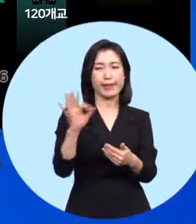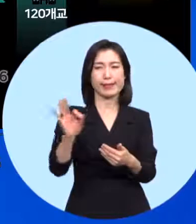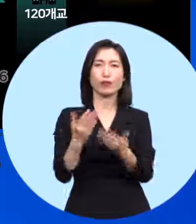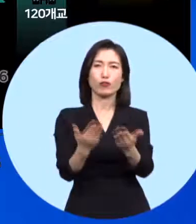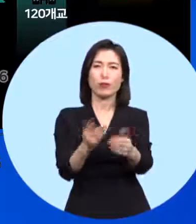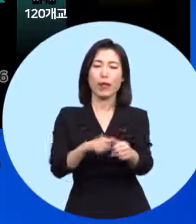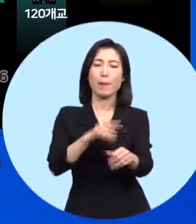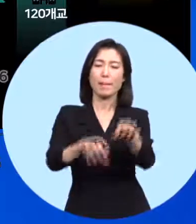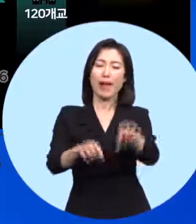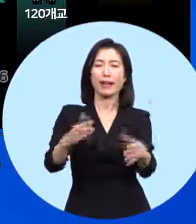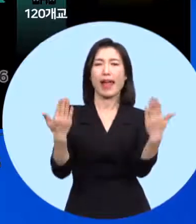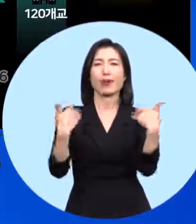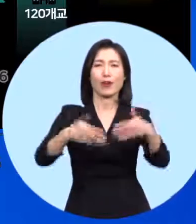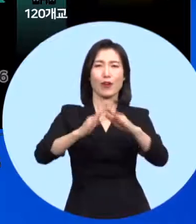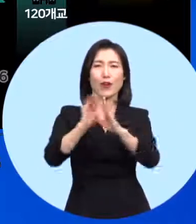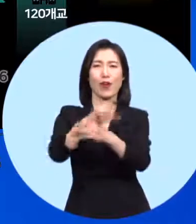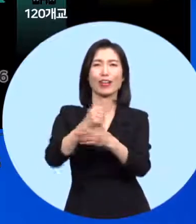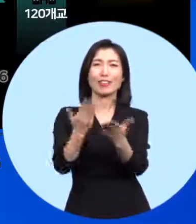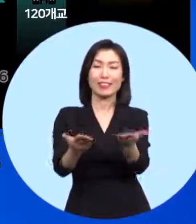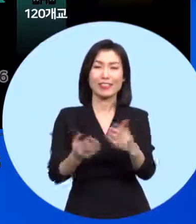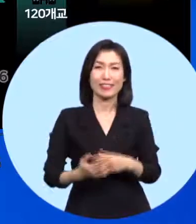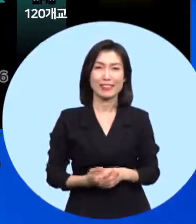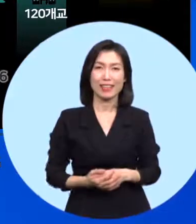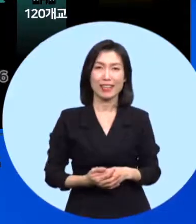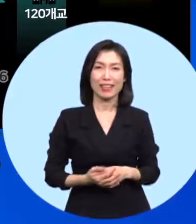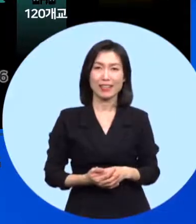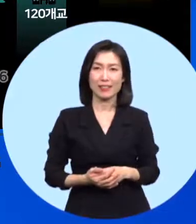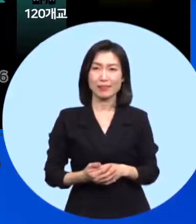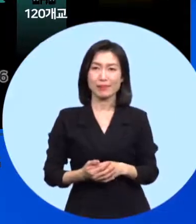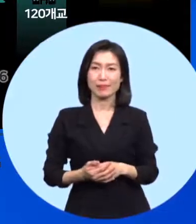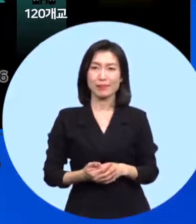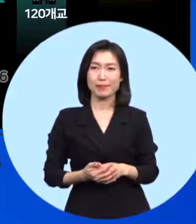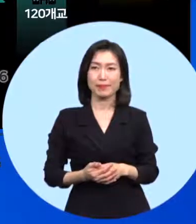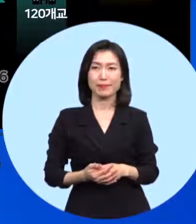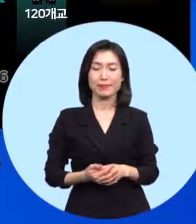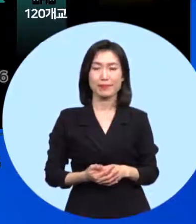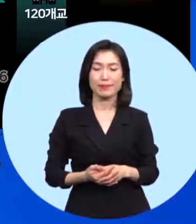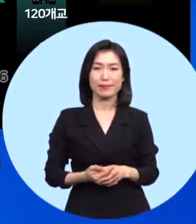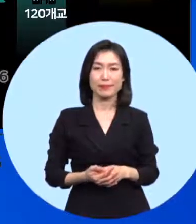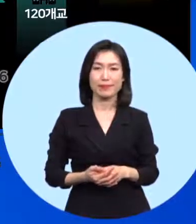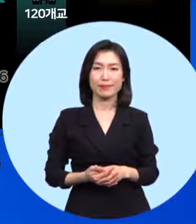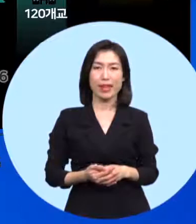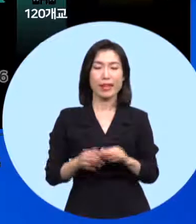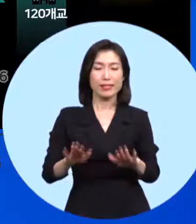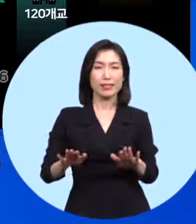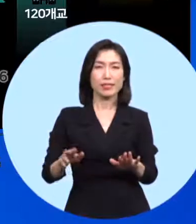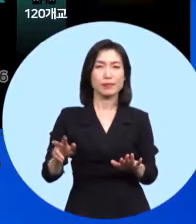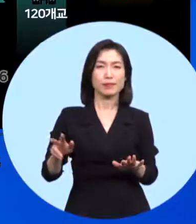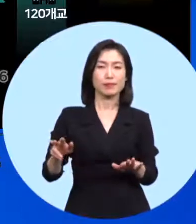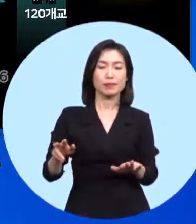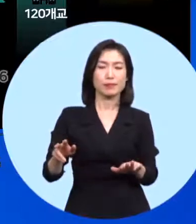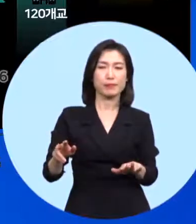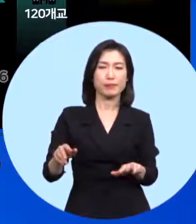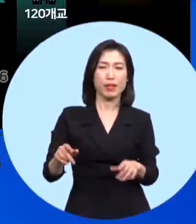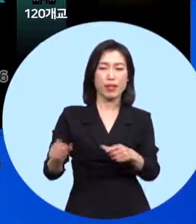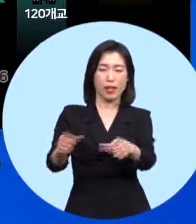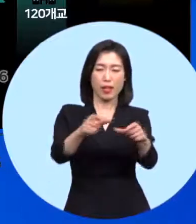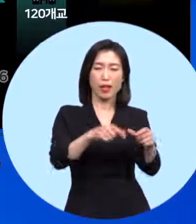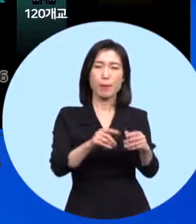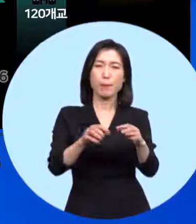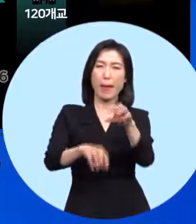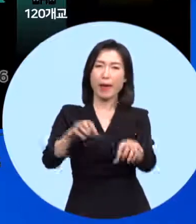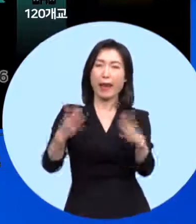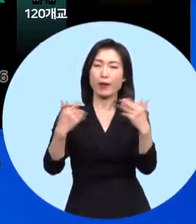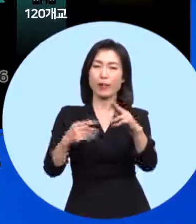해서 마을 학교를 만들어가고 있는데 현재 처음에 25개 마을 학교에서